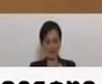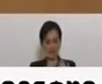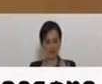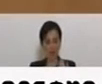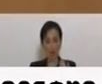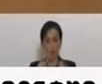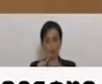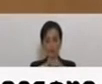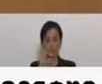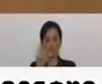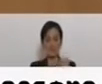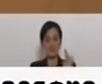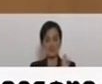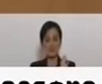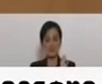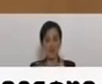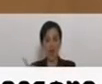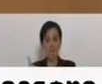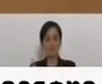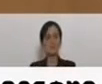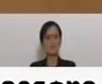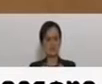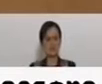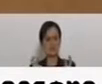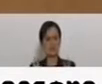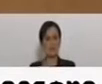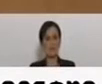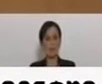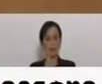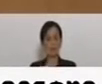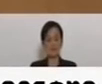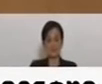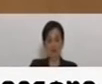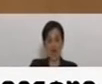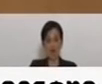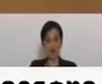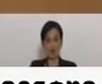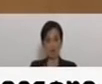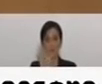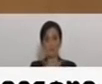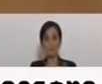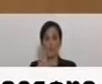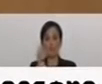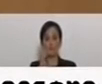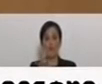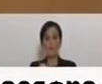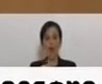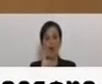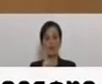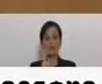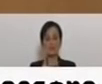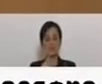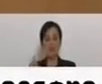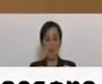1991 წლის 9 აპრილს, სიმბოლური იყო, როდესაც საქართველომ 31 მარტის რეფერენდუმის